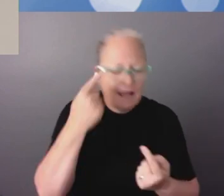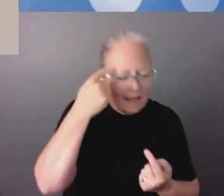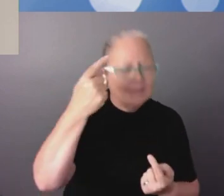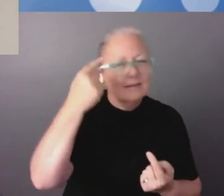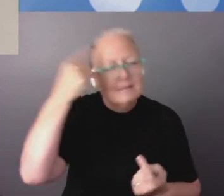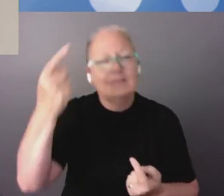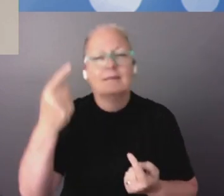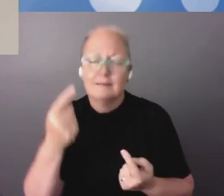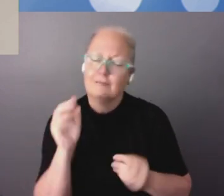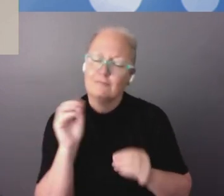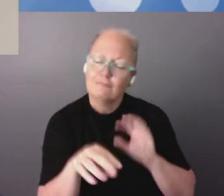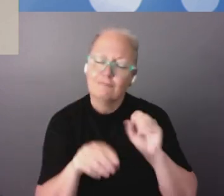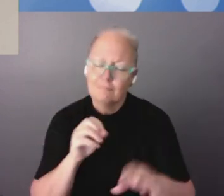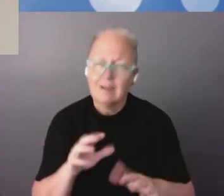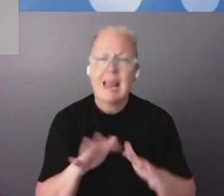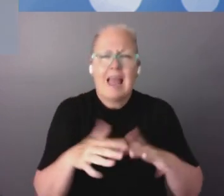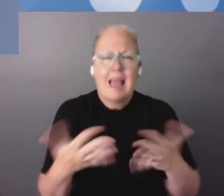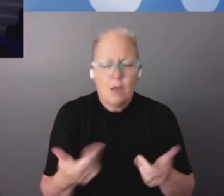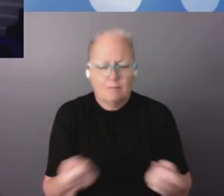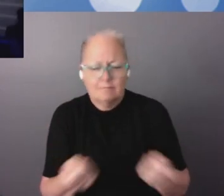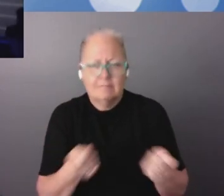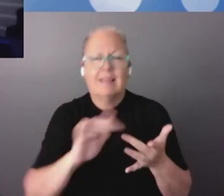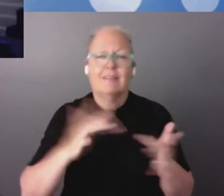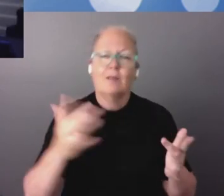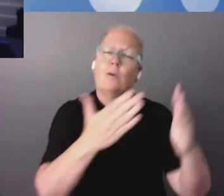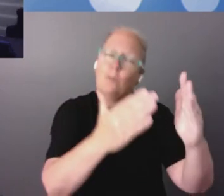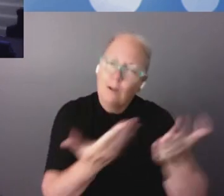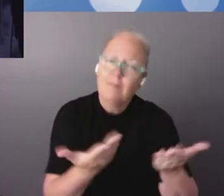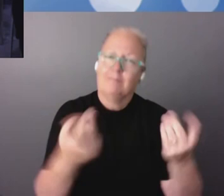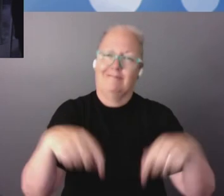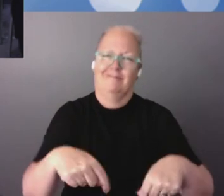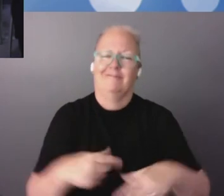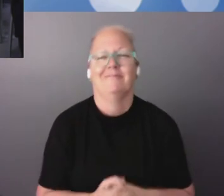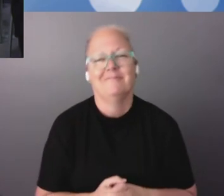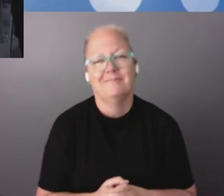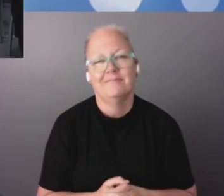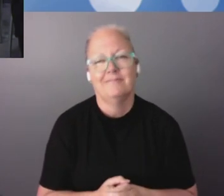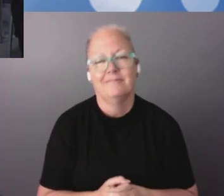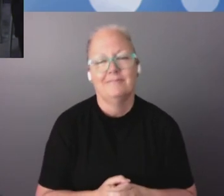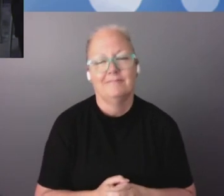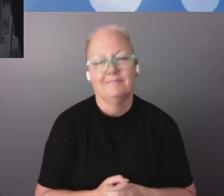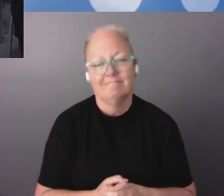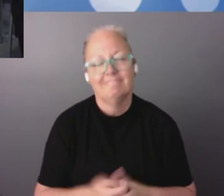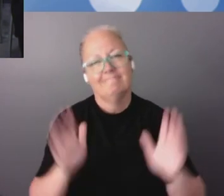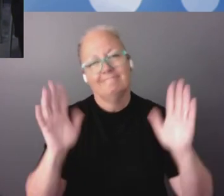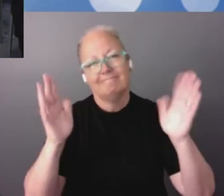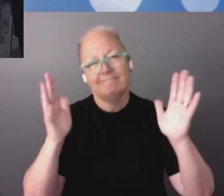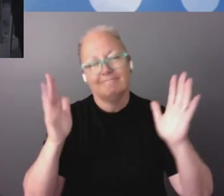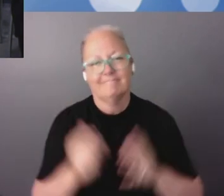希望在这里大家能够过得好时间。欢迎到卡托维兹，谢谢。